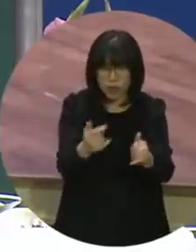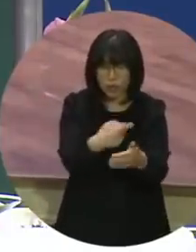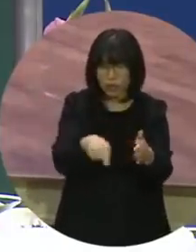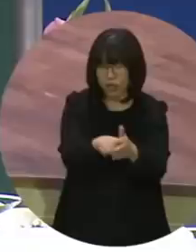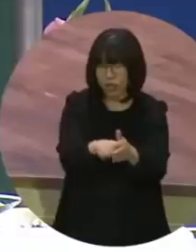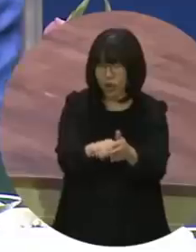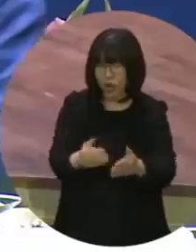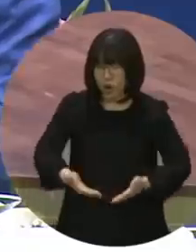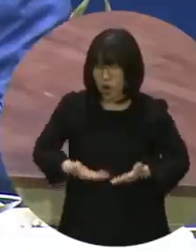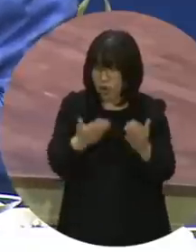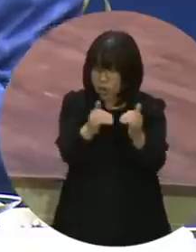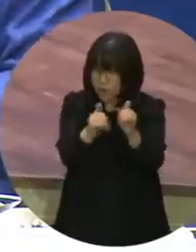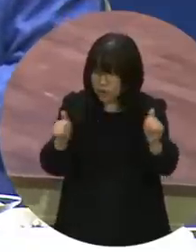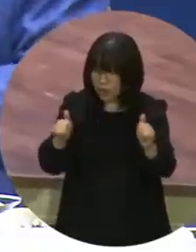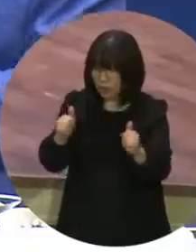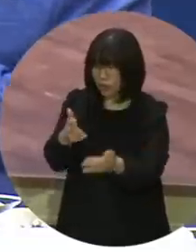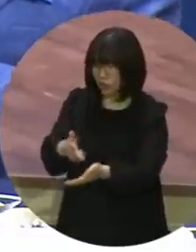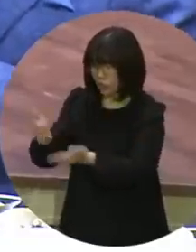아시겠지?